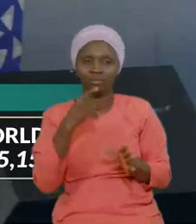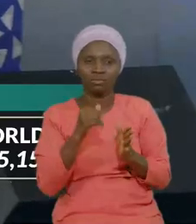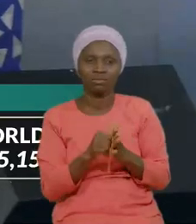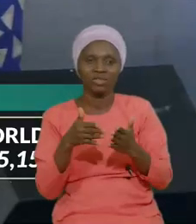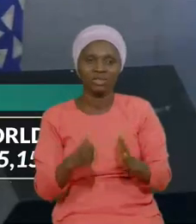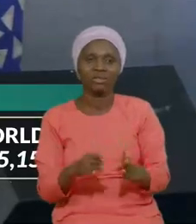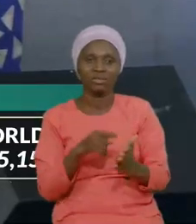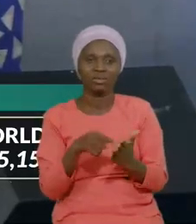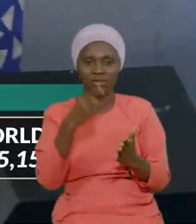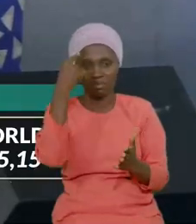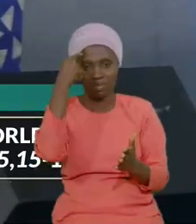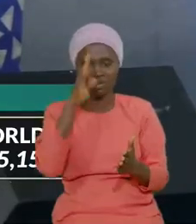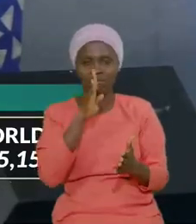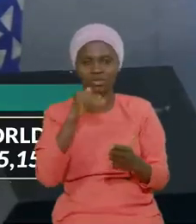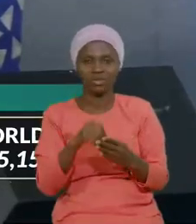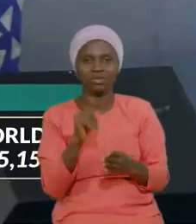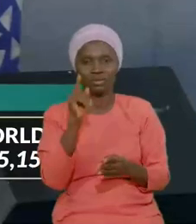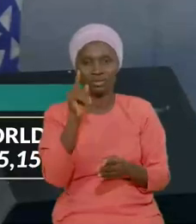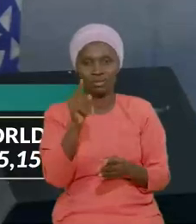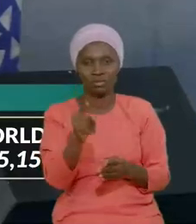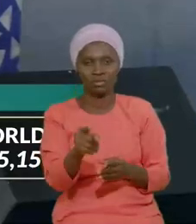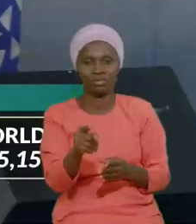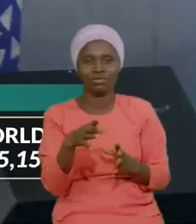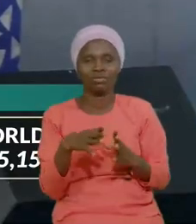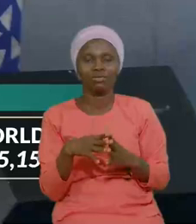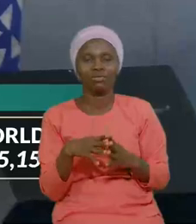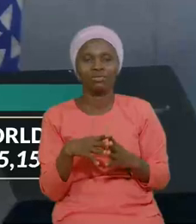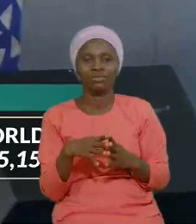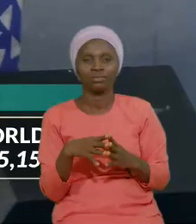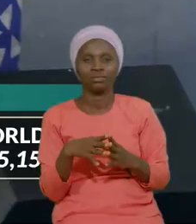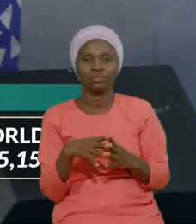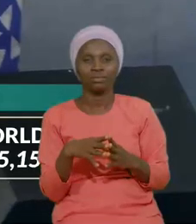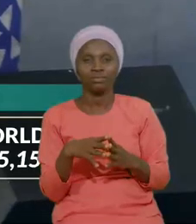Philippiens chapitre 2, le verset 5. Be in you.